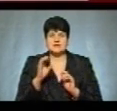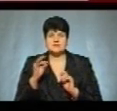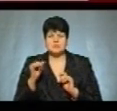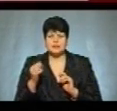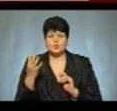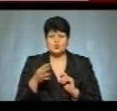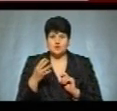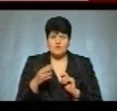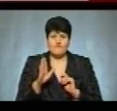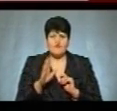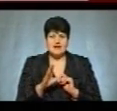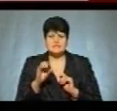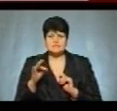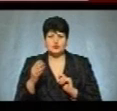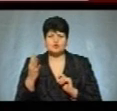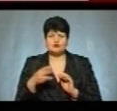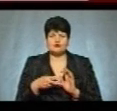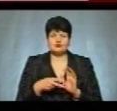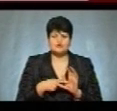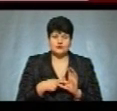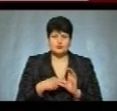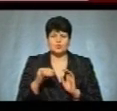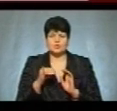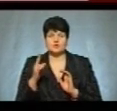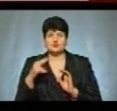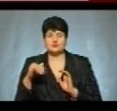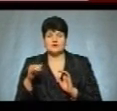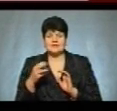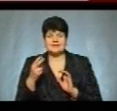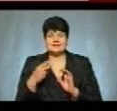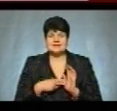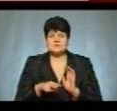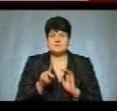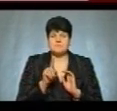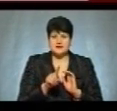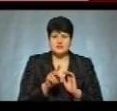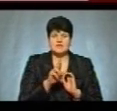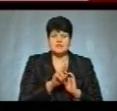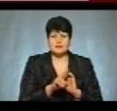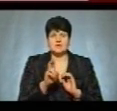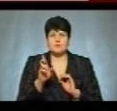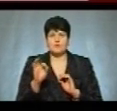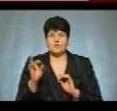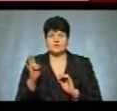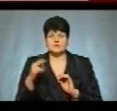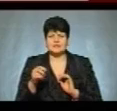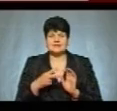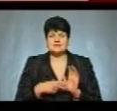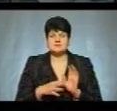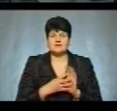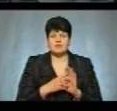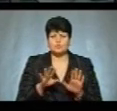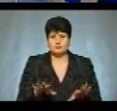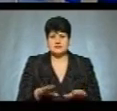40-му, Валя Семеренко на 47-му, Юлія Журавок на 71-му і Яна Бондар на 79-му